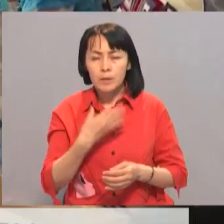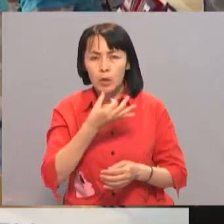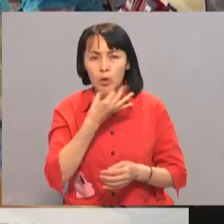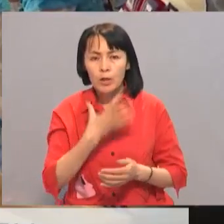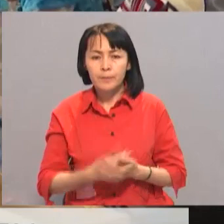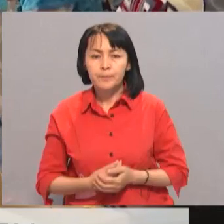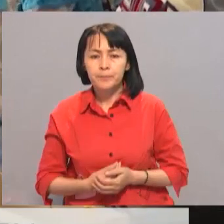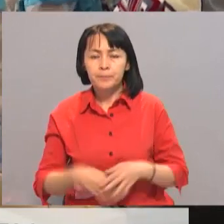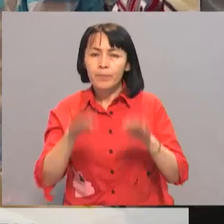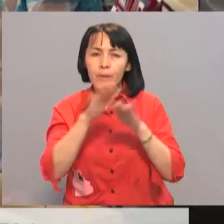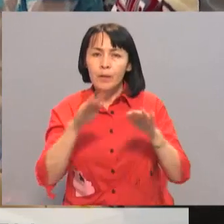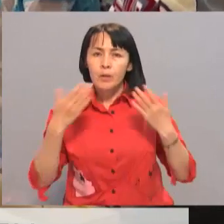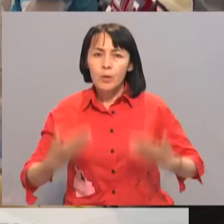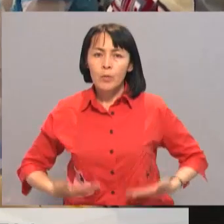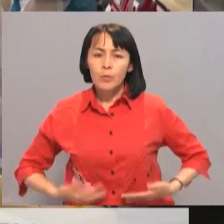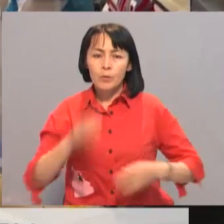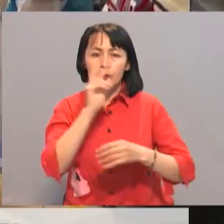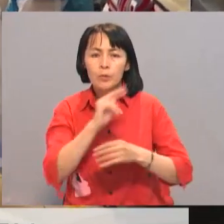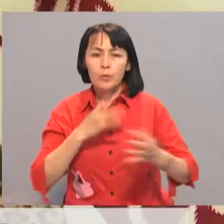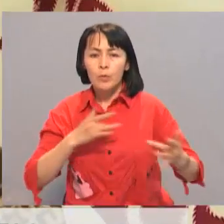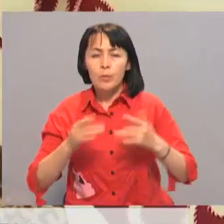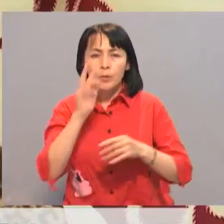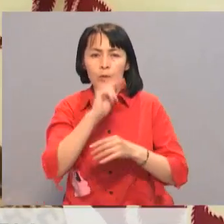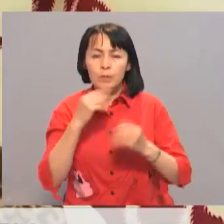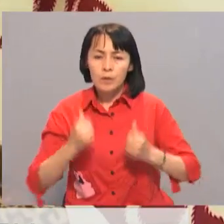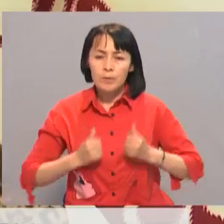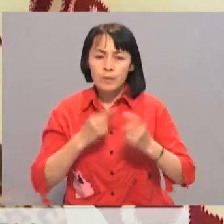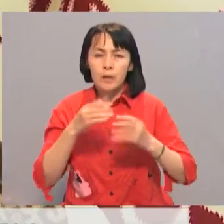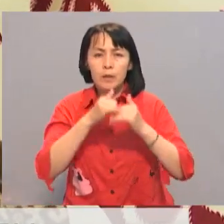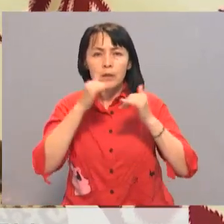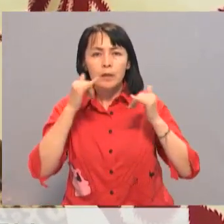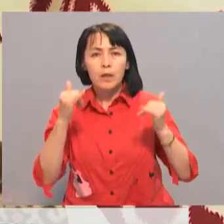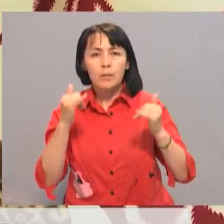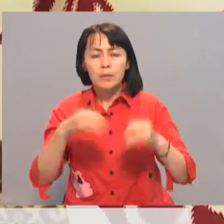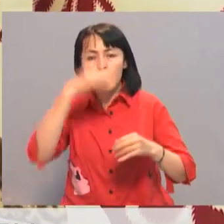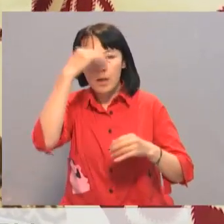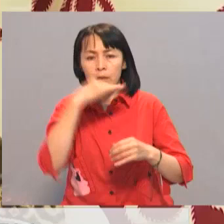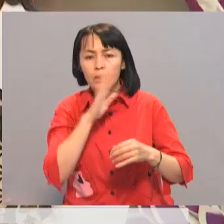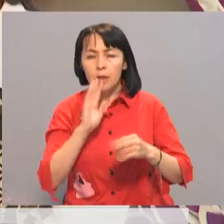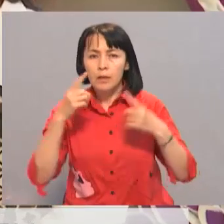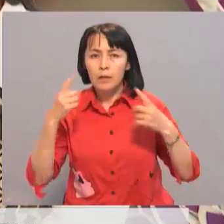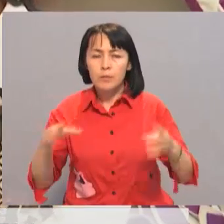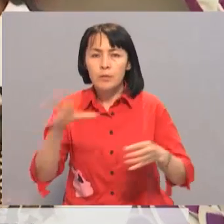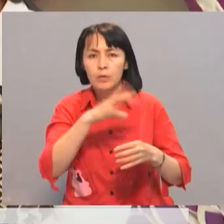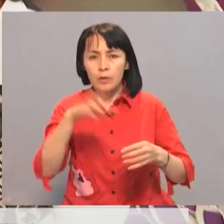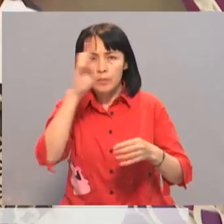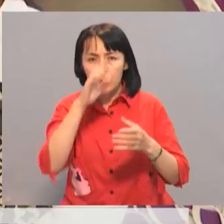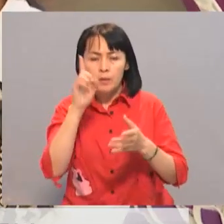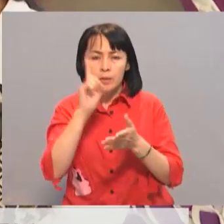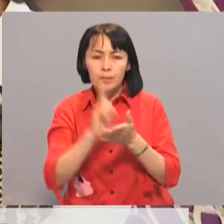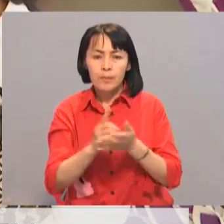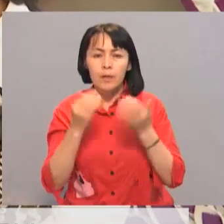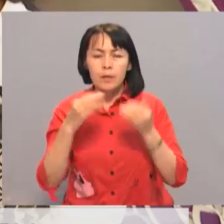жатыр. Баланы өмірге бейімдеп, өнерге баулу, қабілетін танып, қанатын қатайту ата-ананың ғана емес, тұтас мемлекеттің